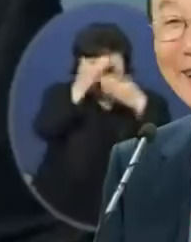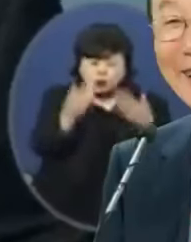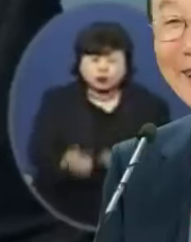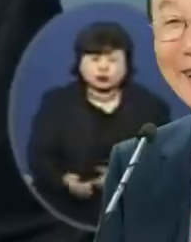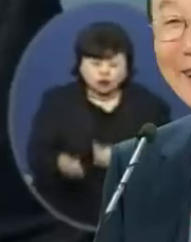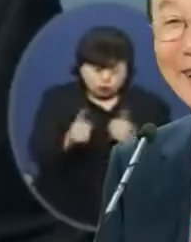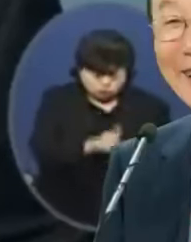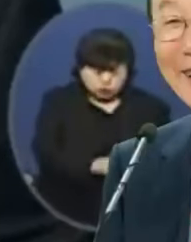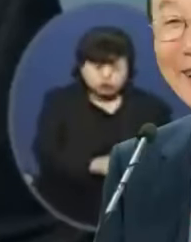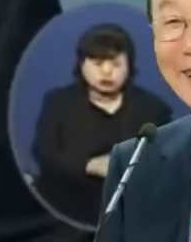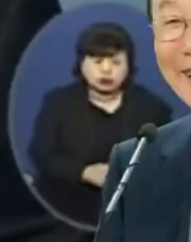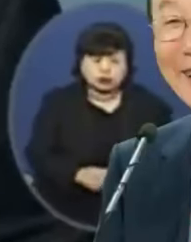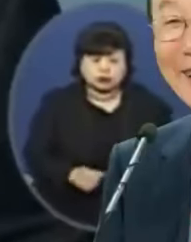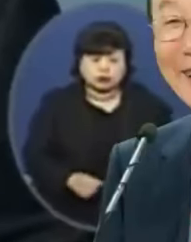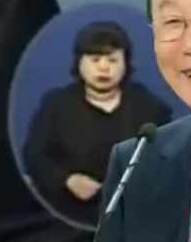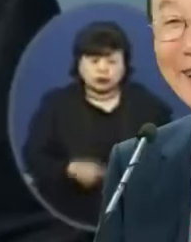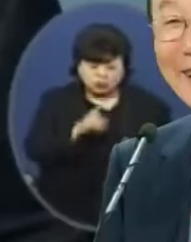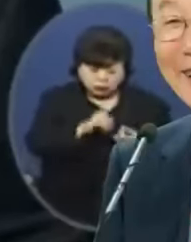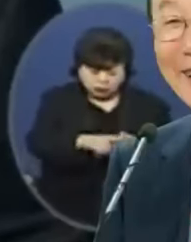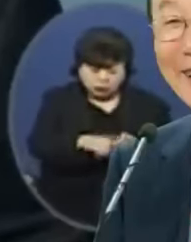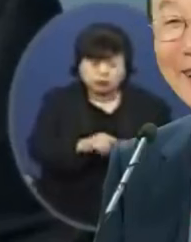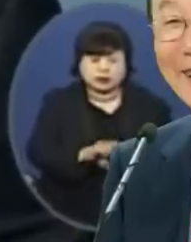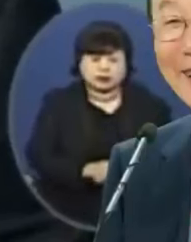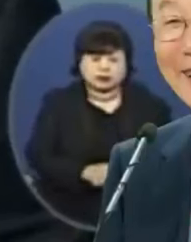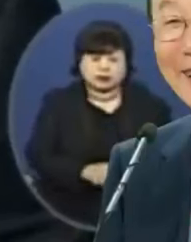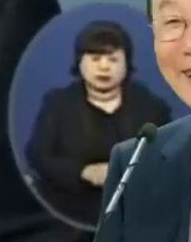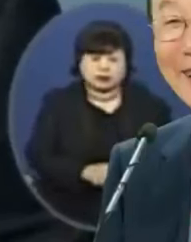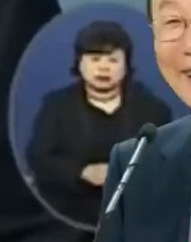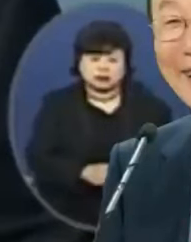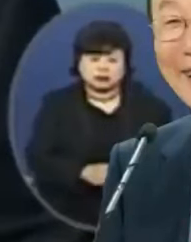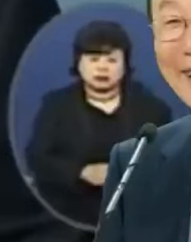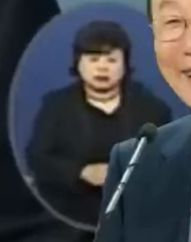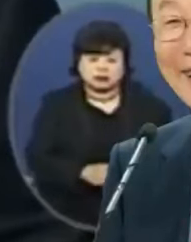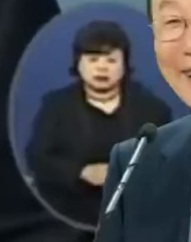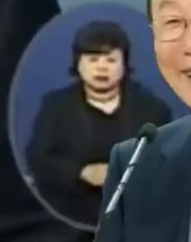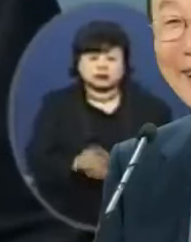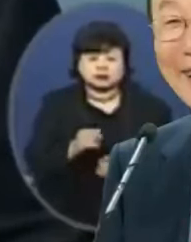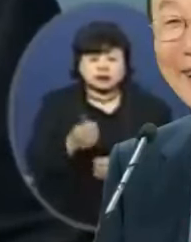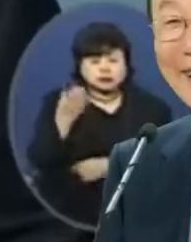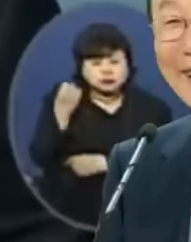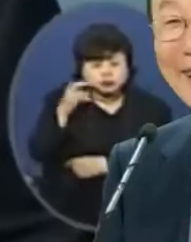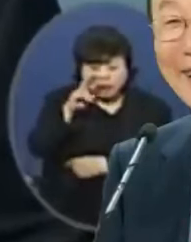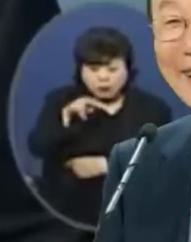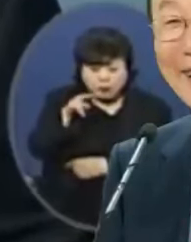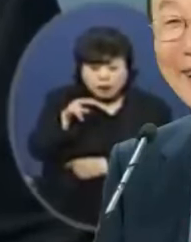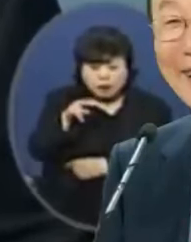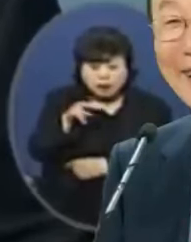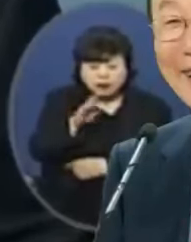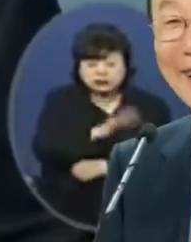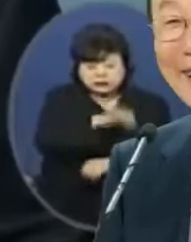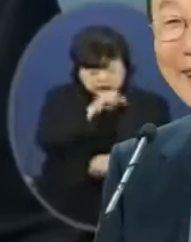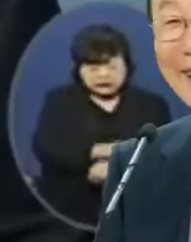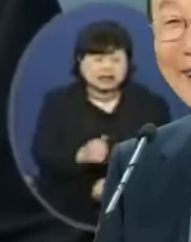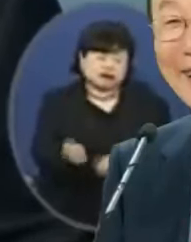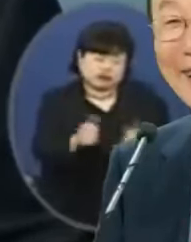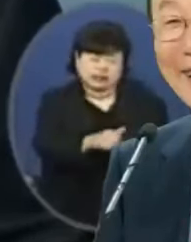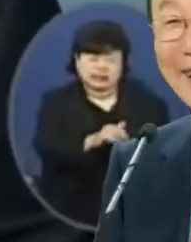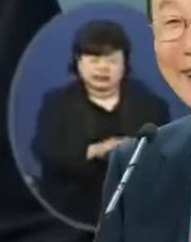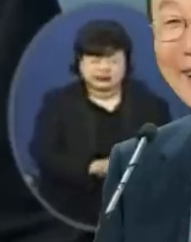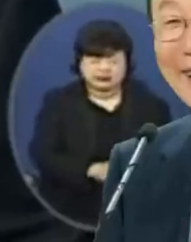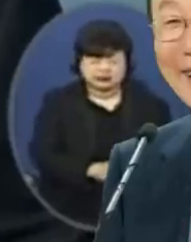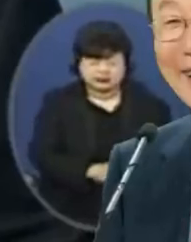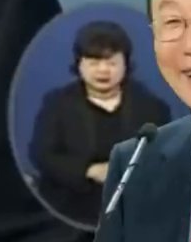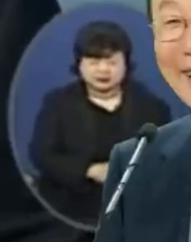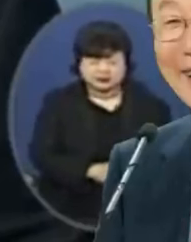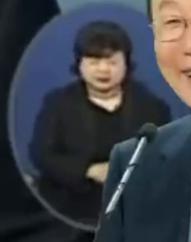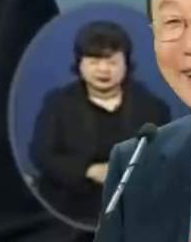죽는 것은 어찌할 도리가 없습니다. 어떤 사람은 죽는 보고를 신문에 보면 마 잘 죽었다